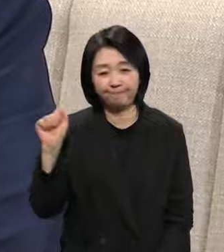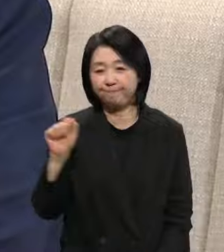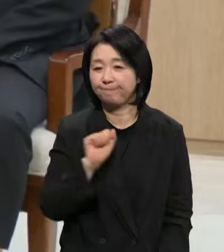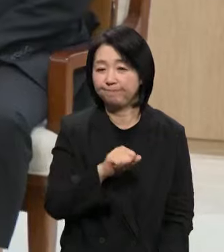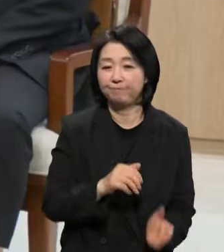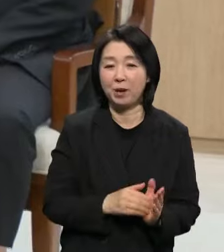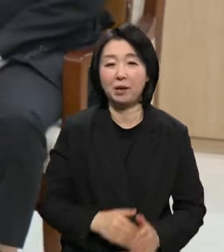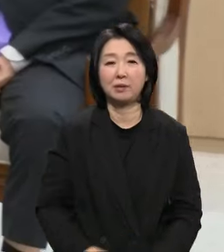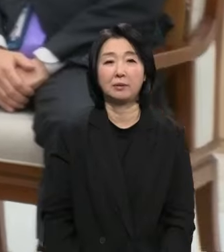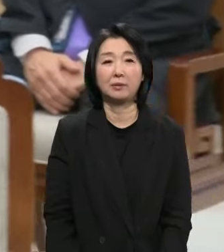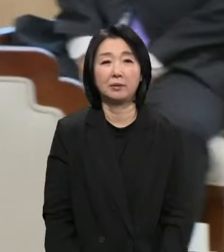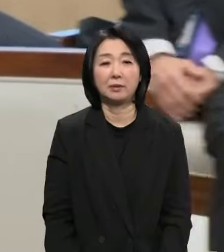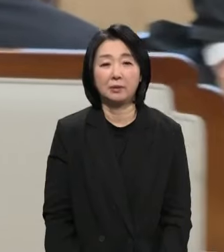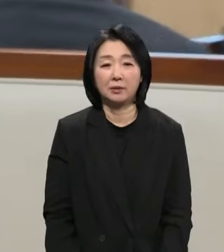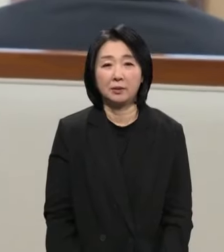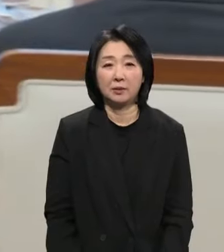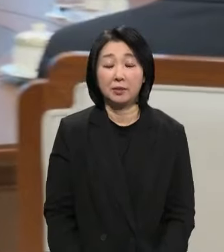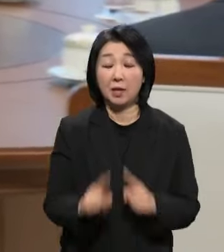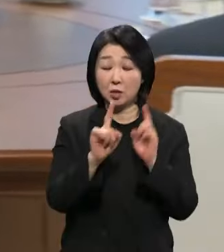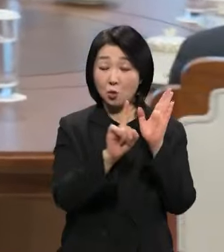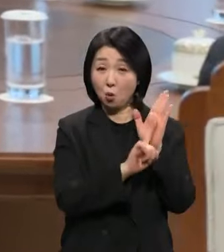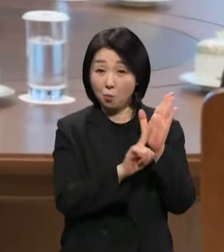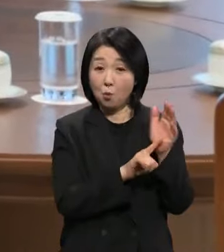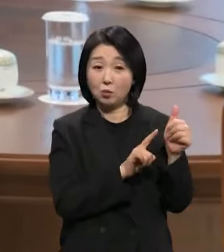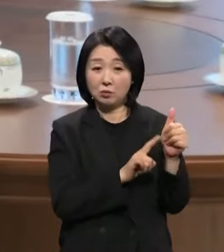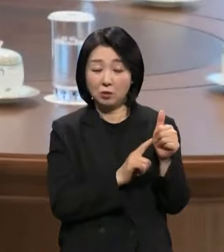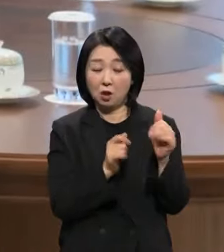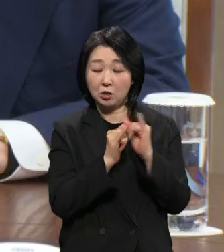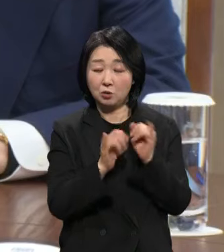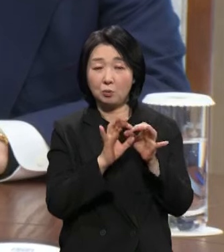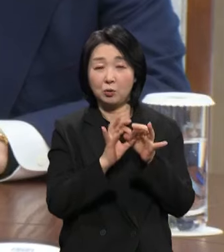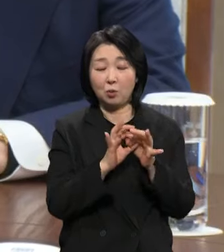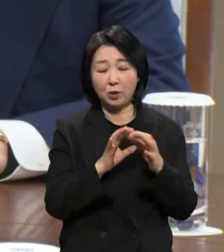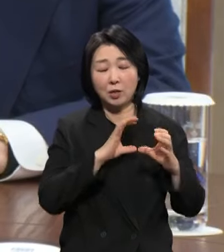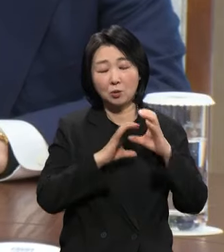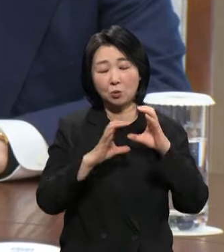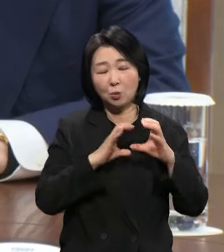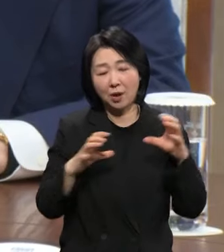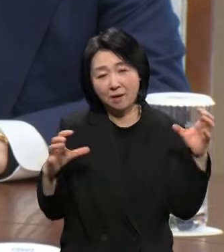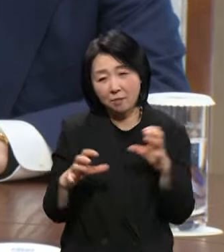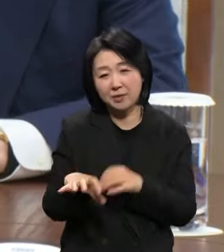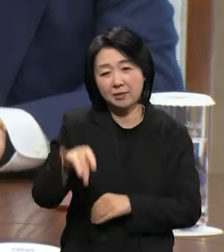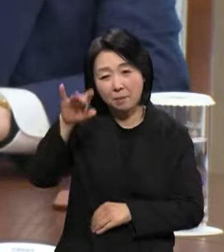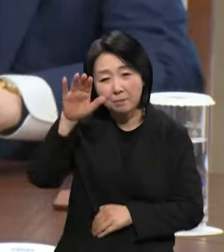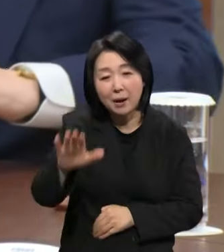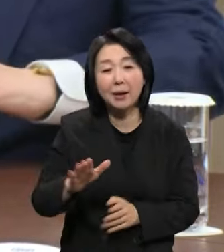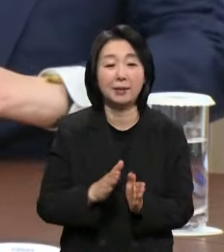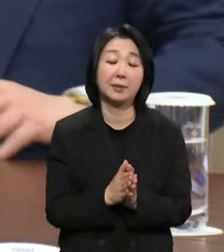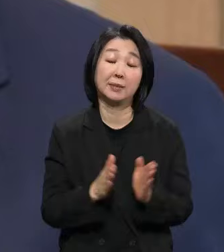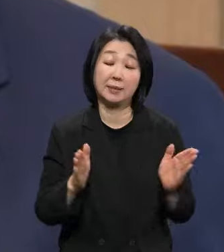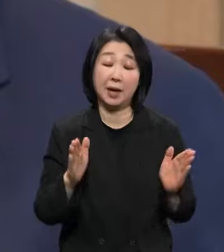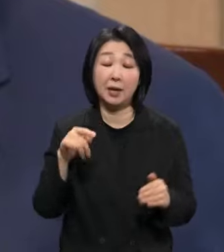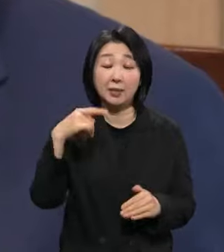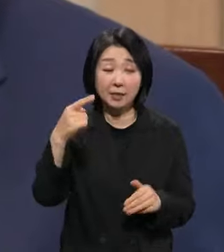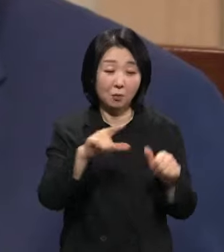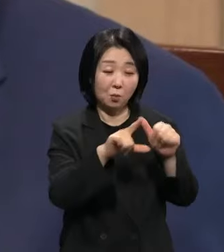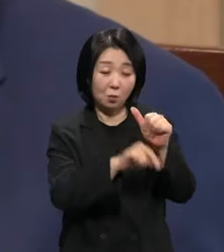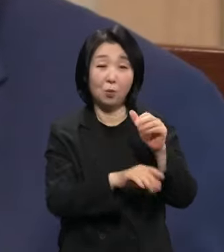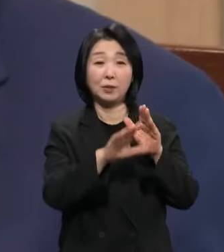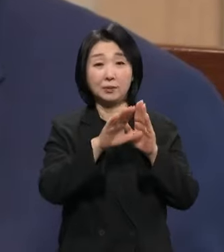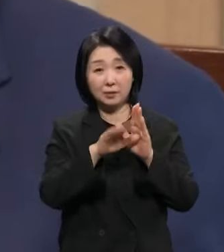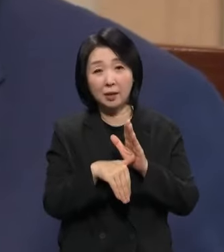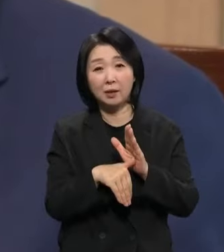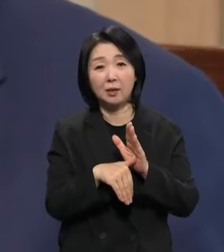전했습니다. 이도훈 홍보수석도 인터뷰를 통해 소통과 협치의 첫 발걸음을 내디뎠다며 다음 달 윤 대통령의